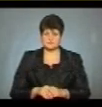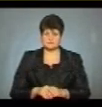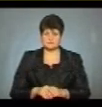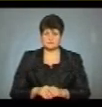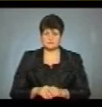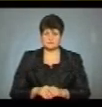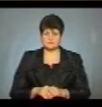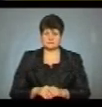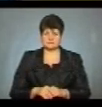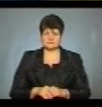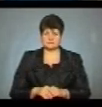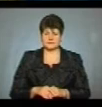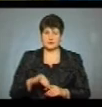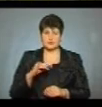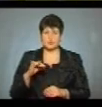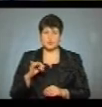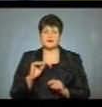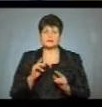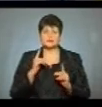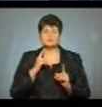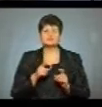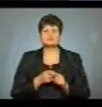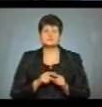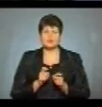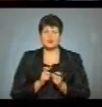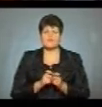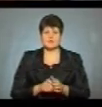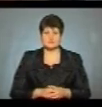Юра, як ти думаєш, що таке